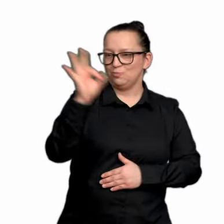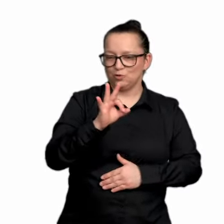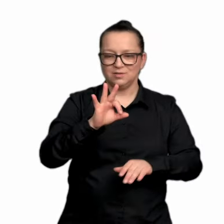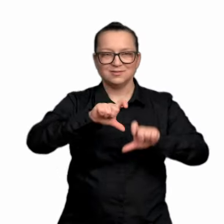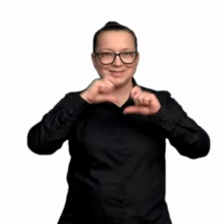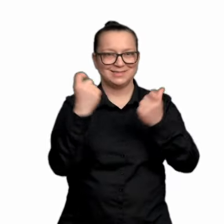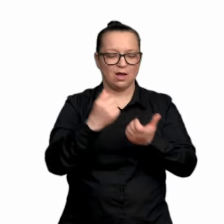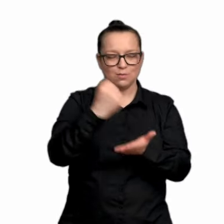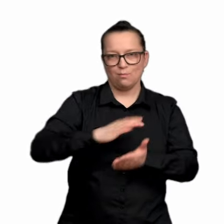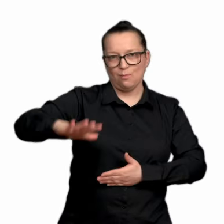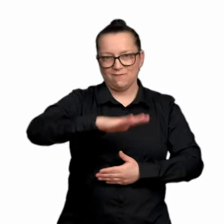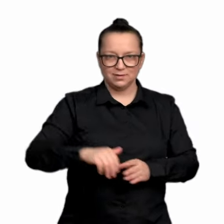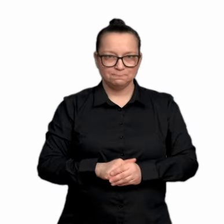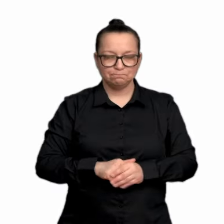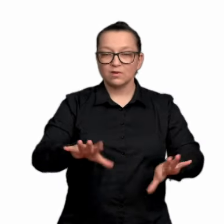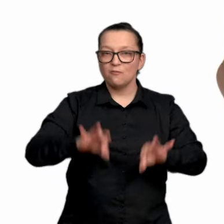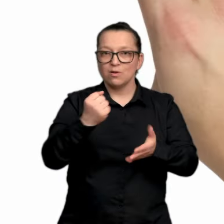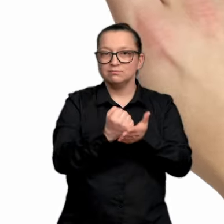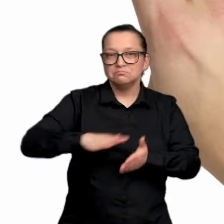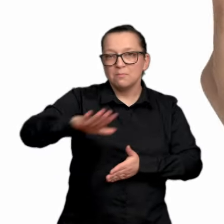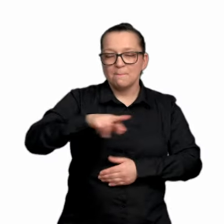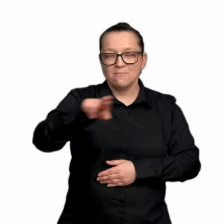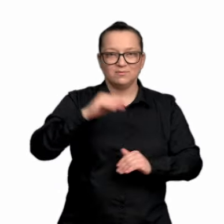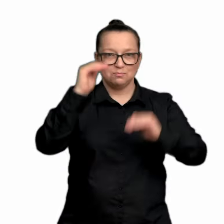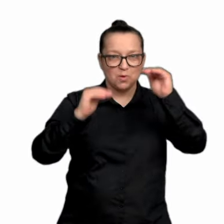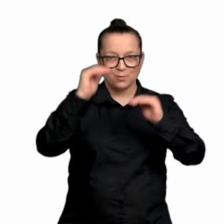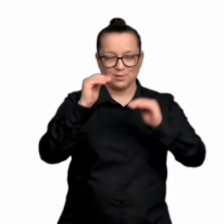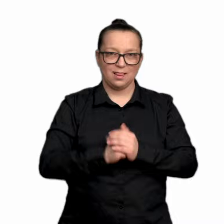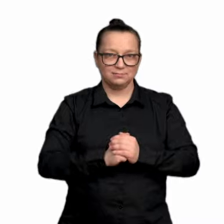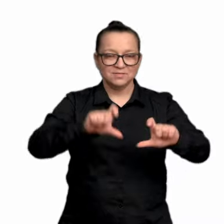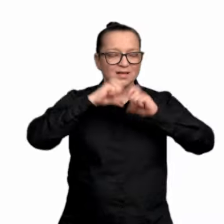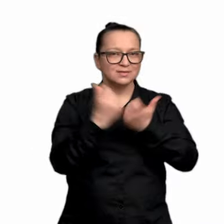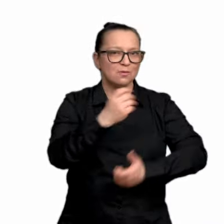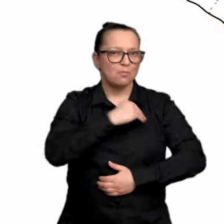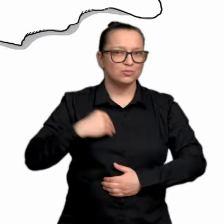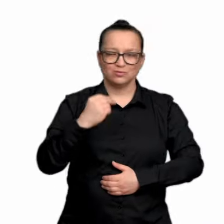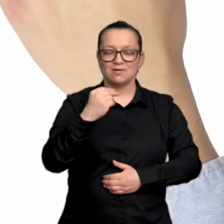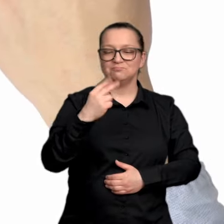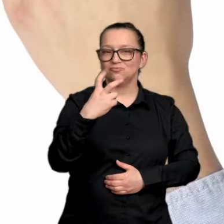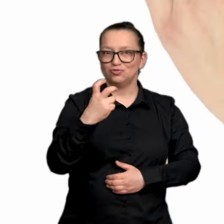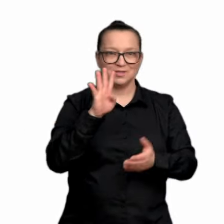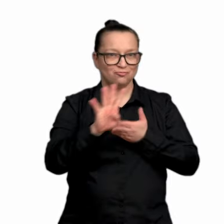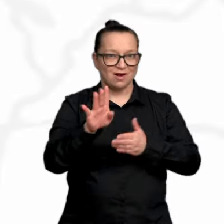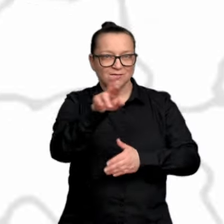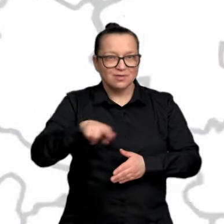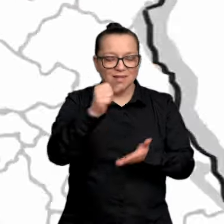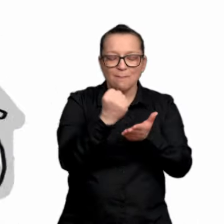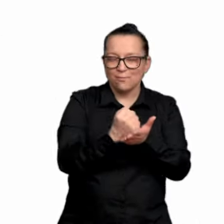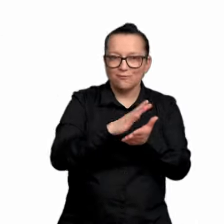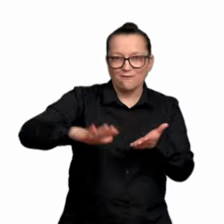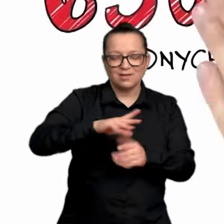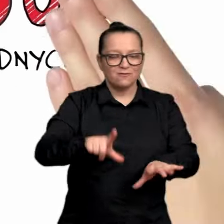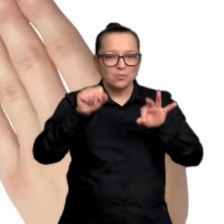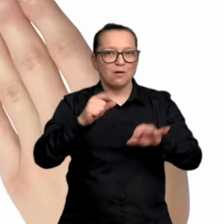5 wyborców w danym powiecie wybory do Rad powiatów są proporcjonalne w całym kraju do 314 rad